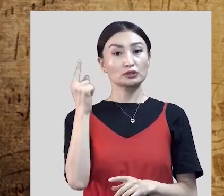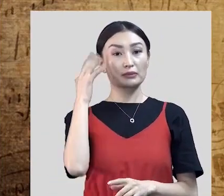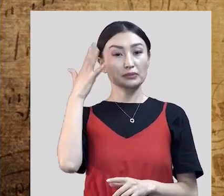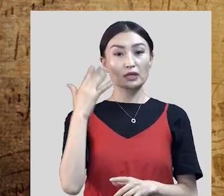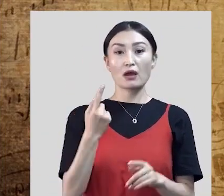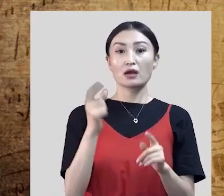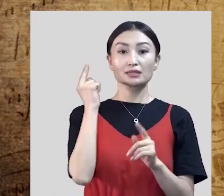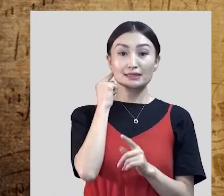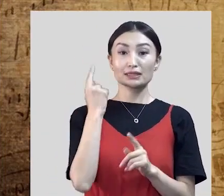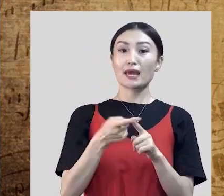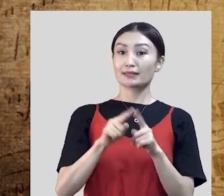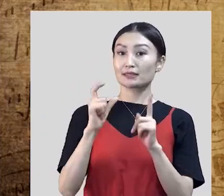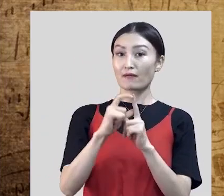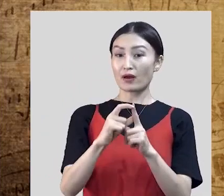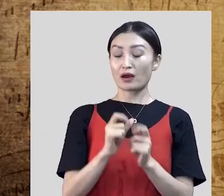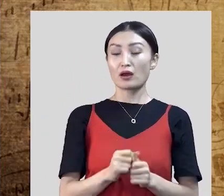эти слова?